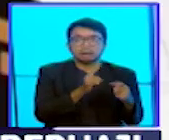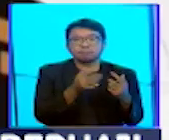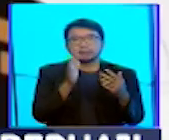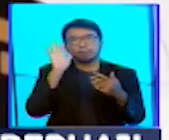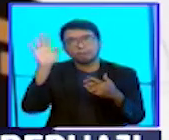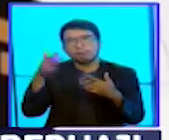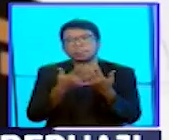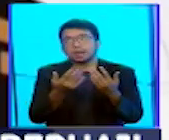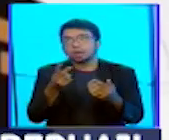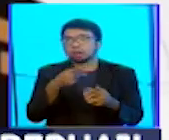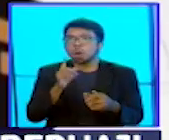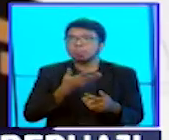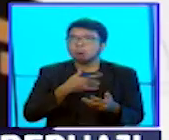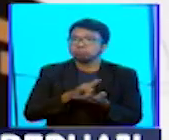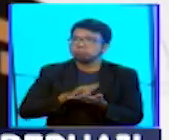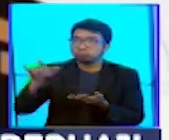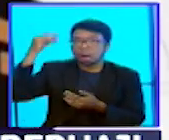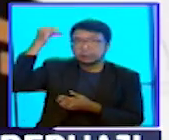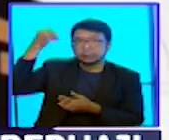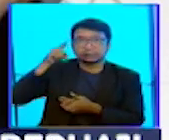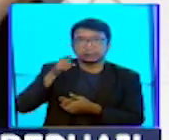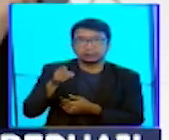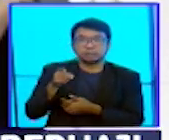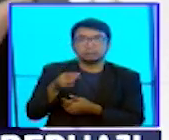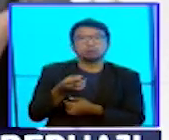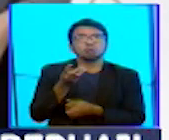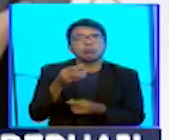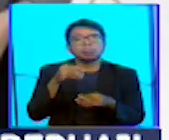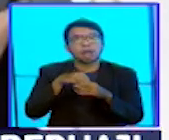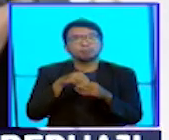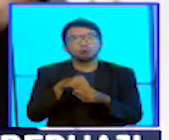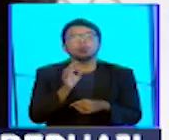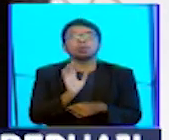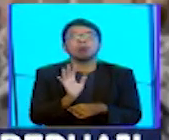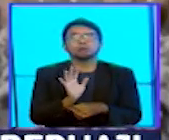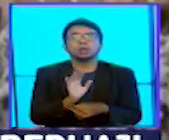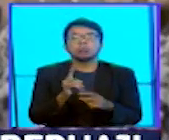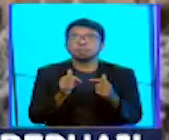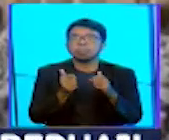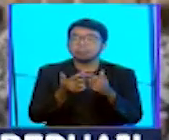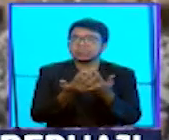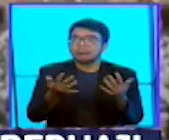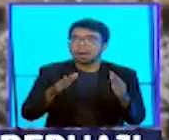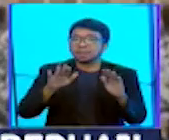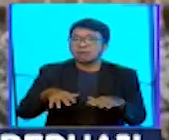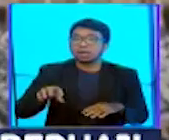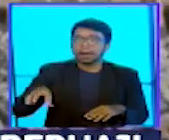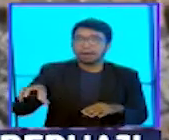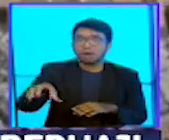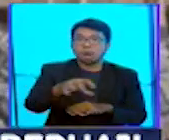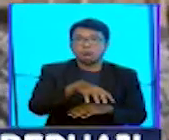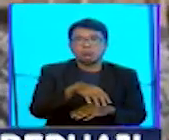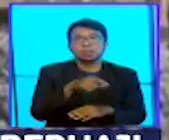beribadah haji ke Tanah Suci tanpa harus menabung terlebih dahulu. Apalagi masyarakat yang berada di daerah nantinya bisa memanfaatkan jaringan lebih